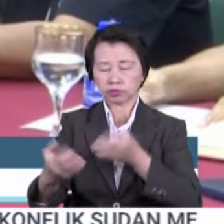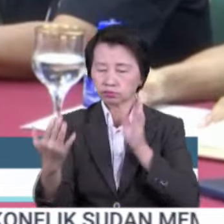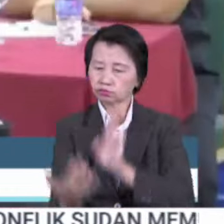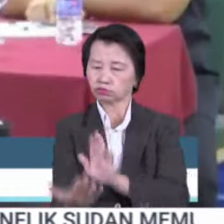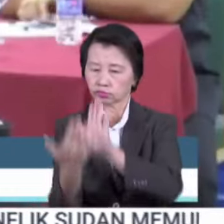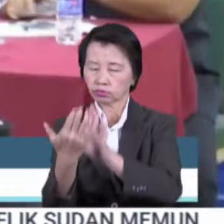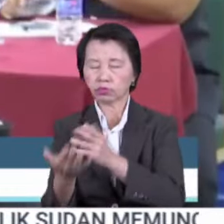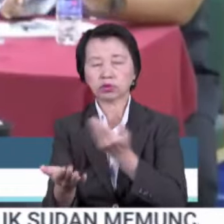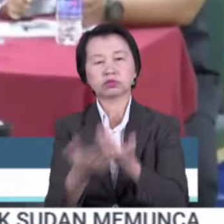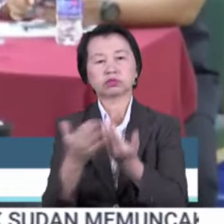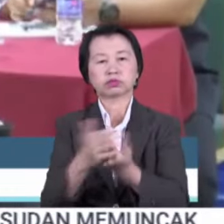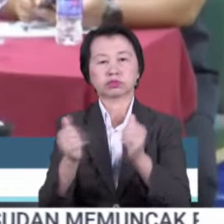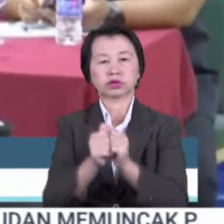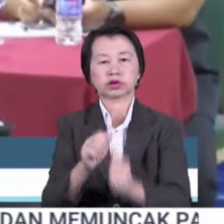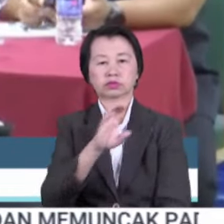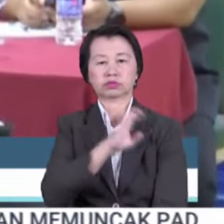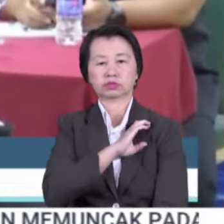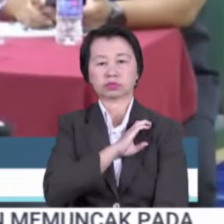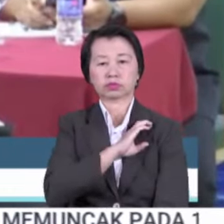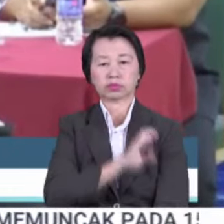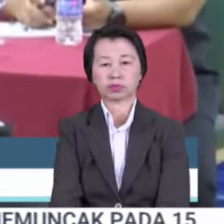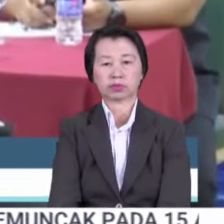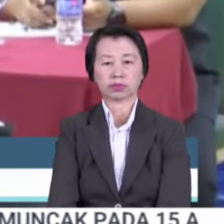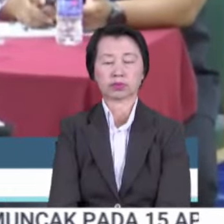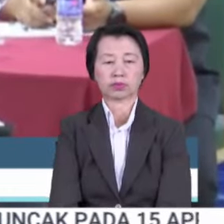lebih mudah bersama pihak Police